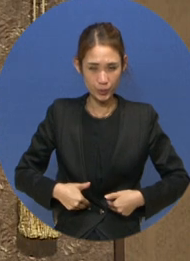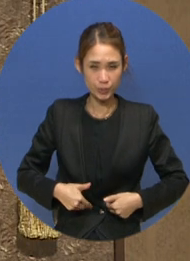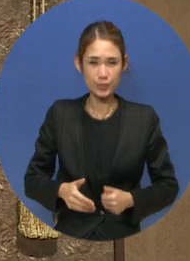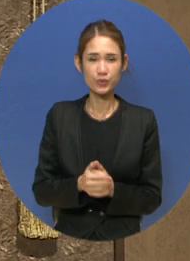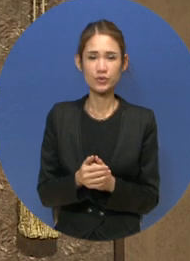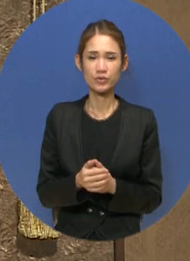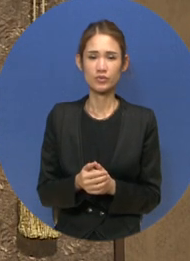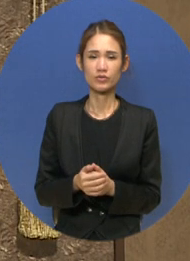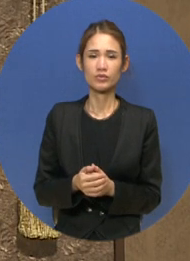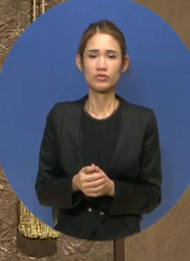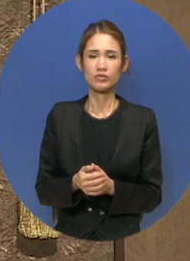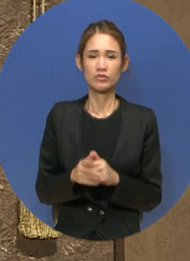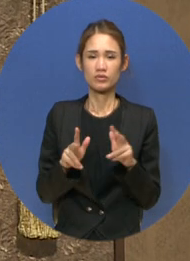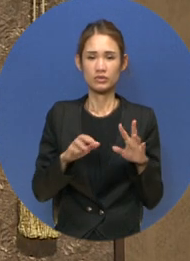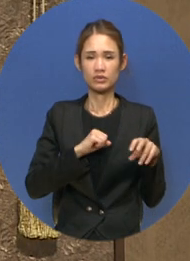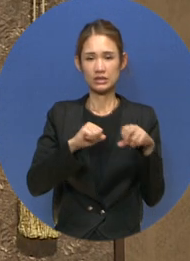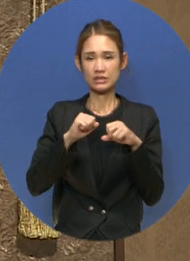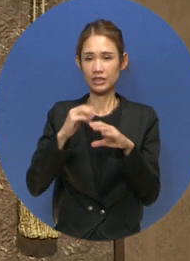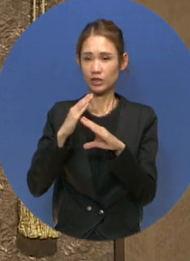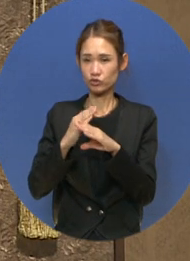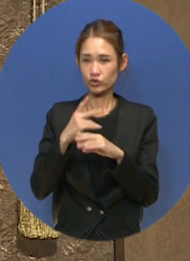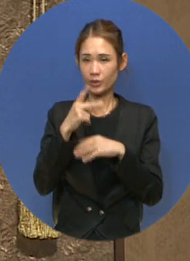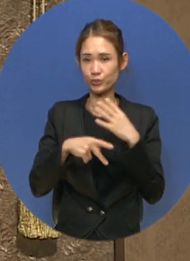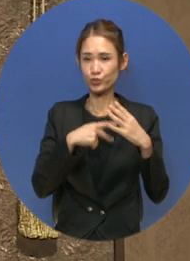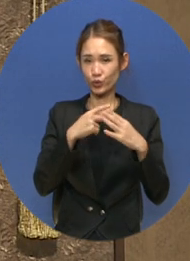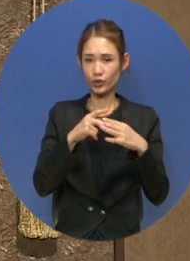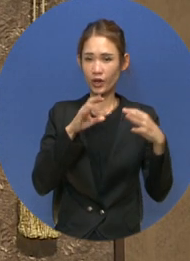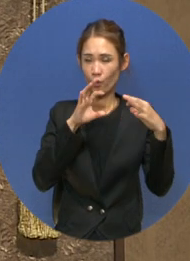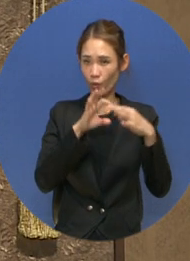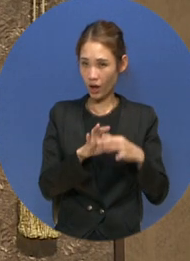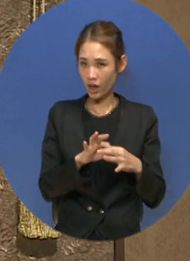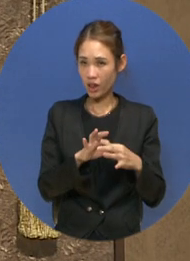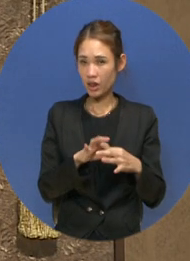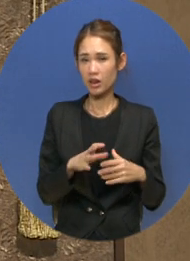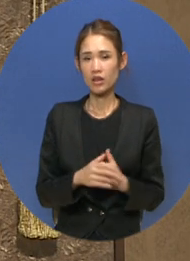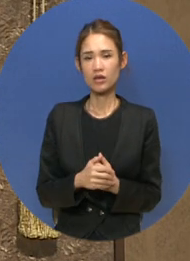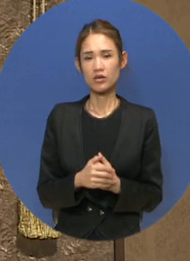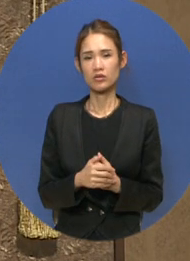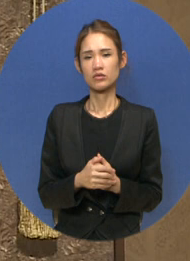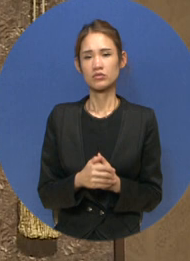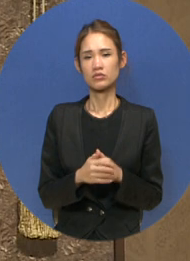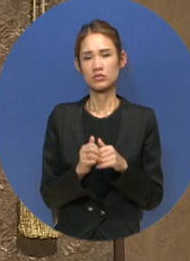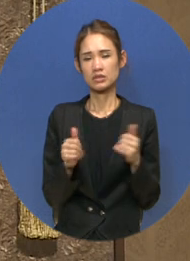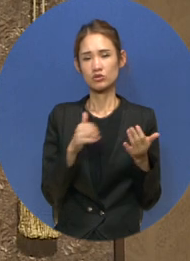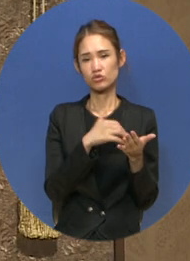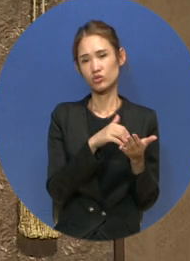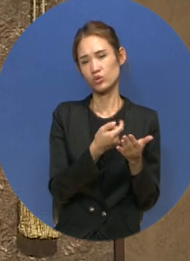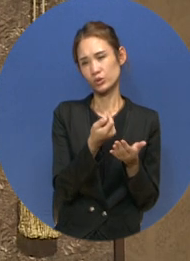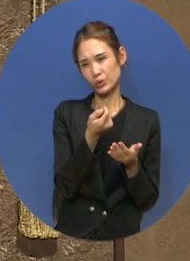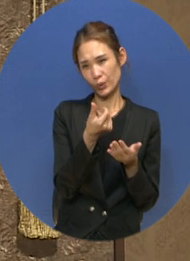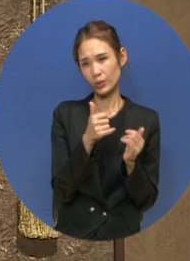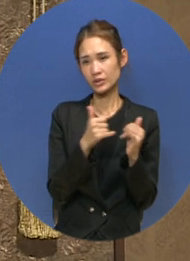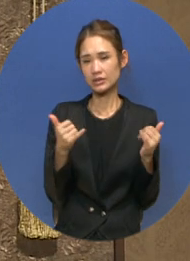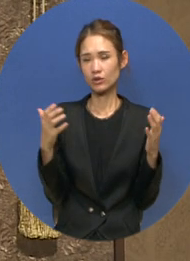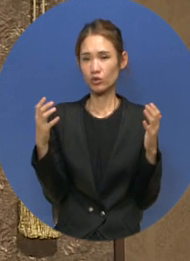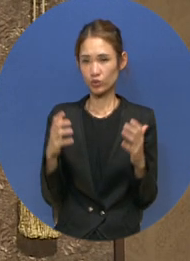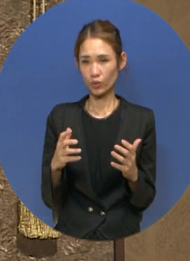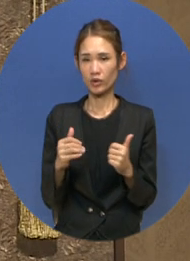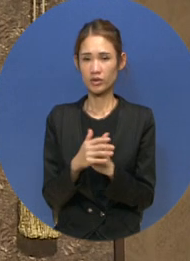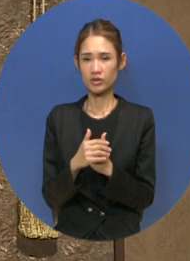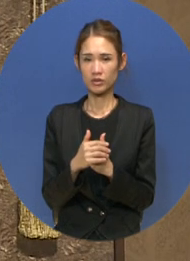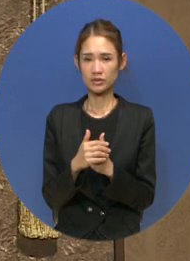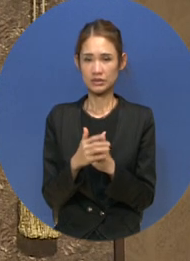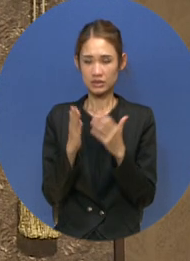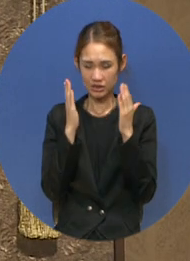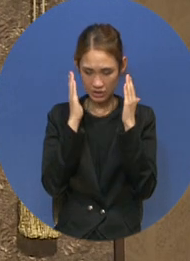또 네. 지금 현재 시행하고 있는 프로그램에 대한 부분들도 뭐 소수의 그 인원으로 하는